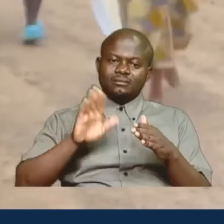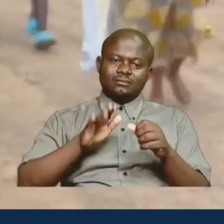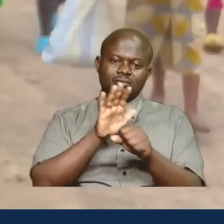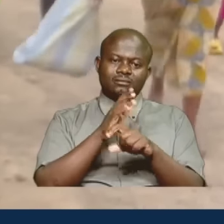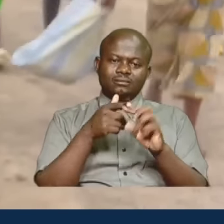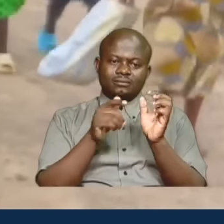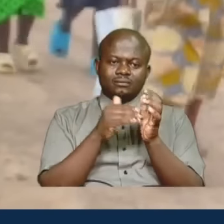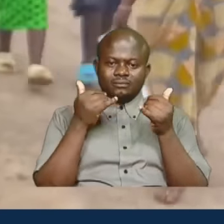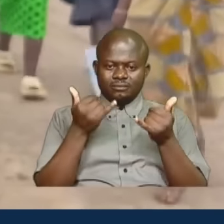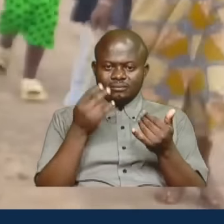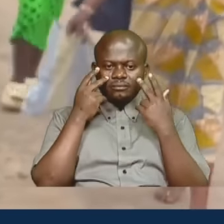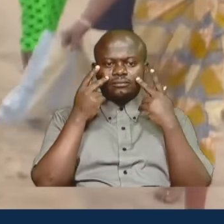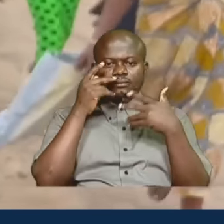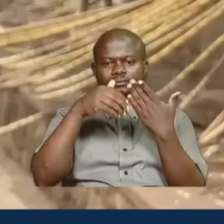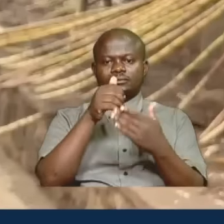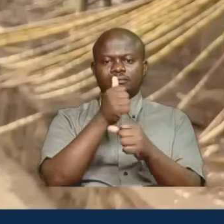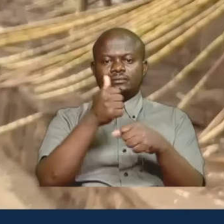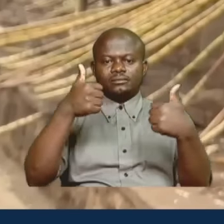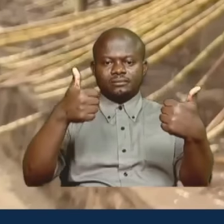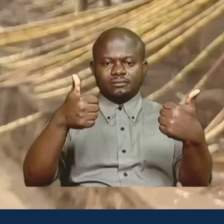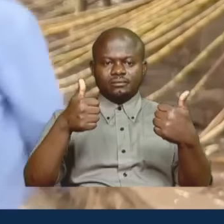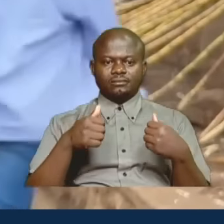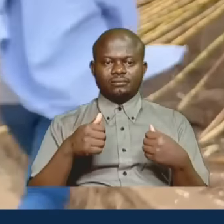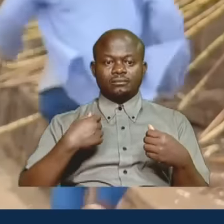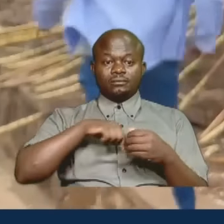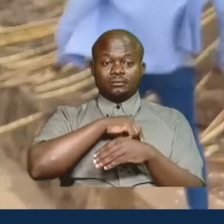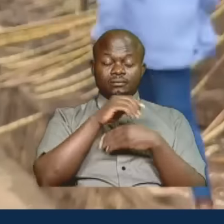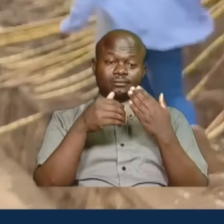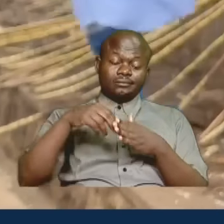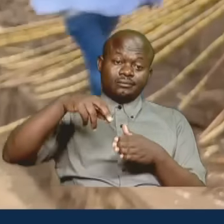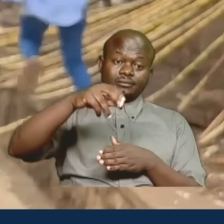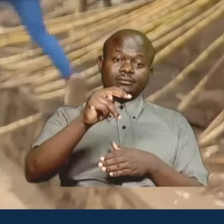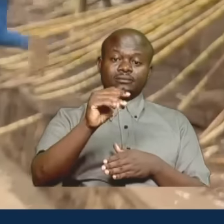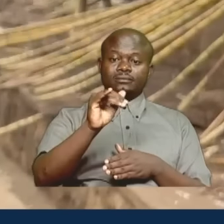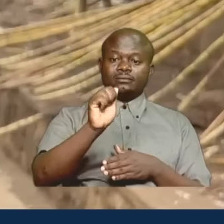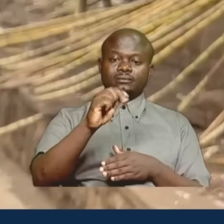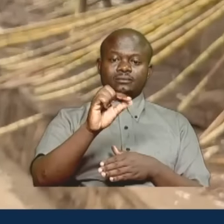ko bawukoze neza nta kibazo. Kuki tuvana kugera mu Nyagahinga, uyu